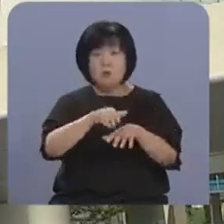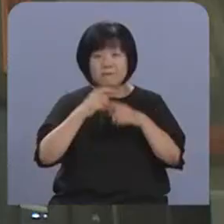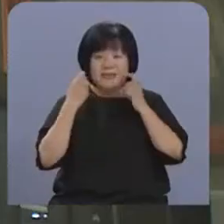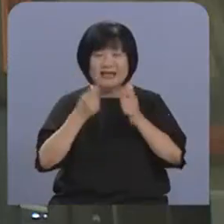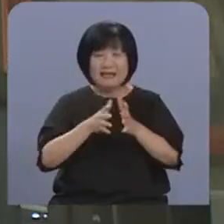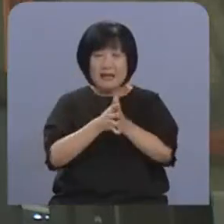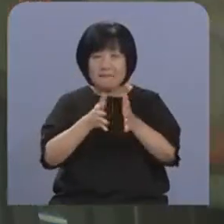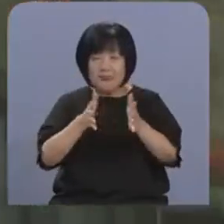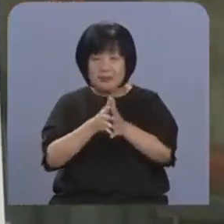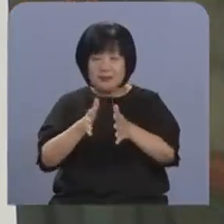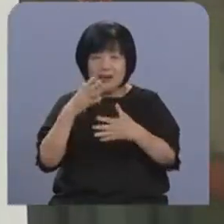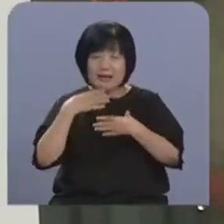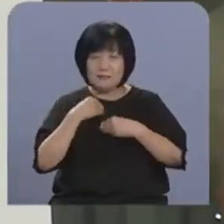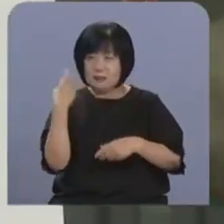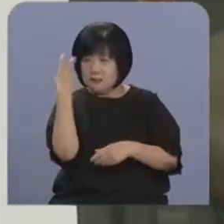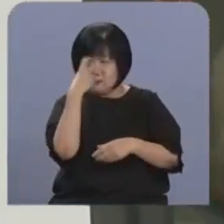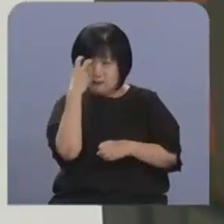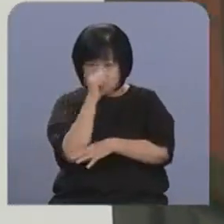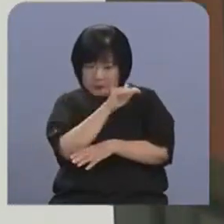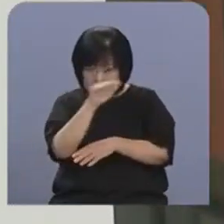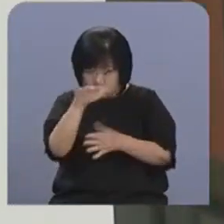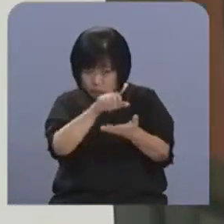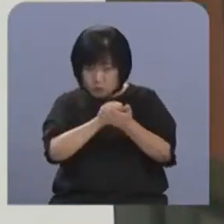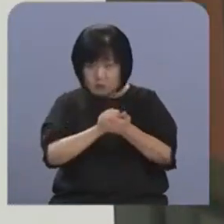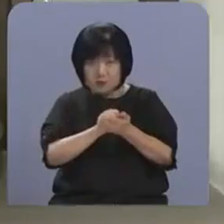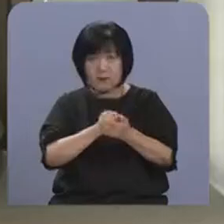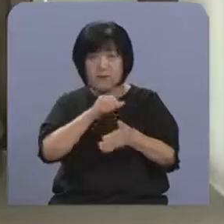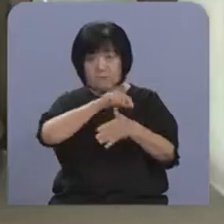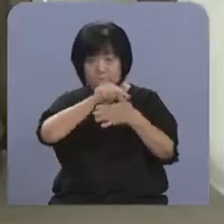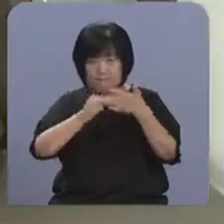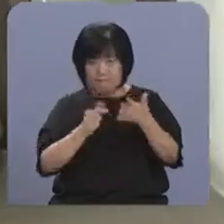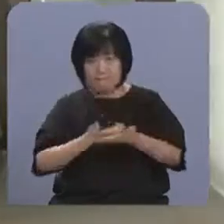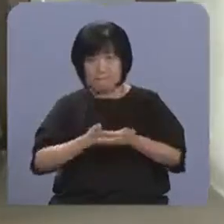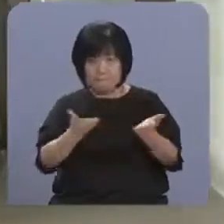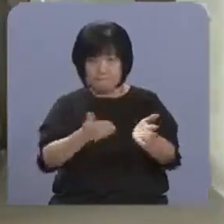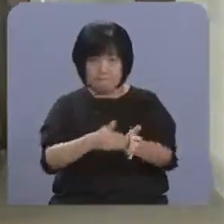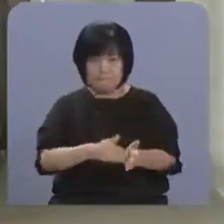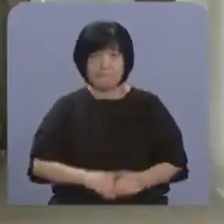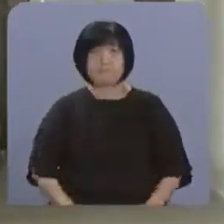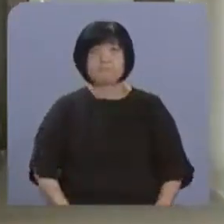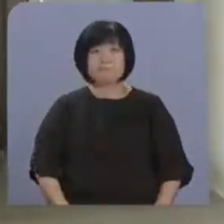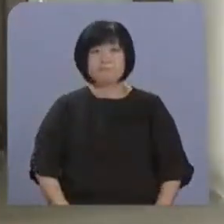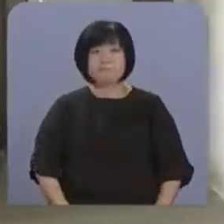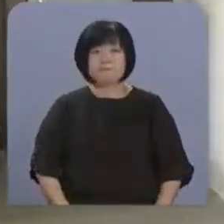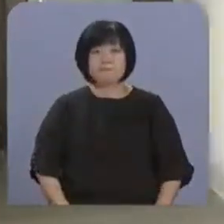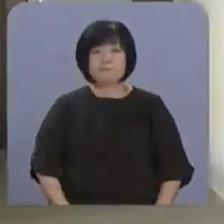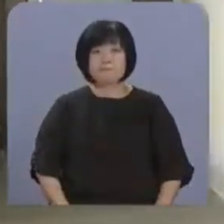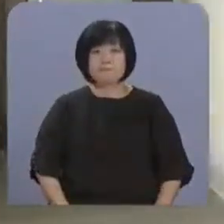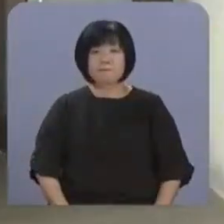민간 아파트 안전점검 기준을 정해 지침을 배포했습니다. KBS 뉴스 김아른입니다.